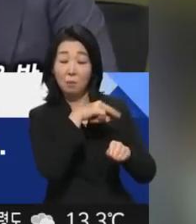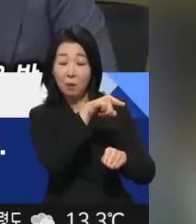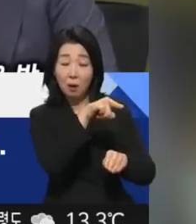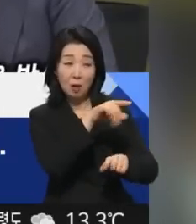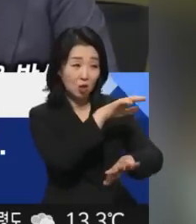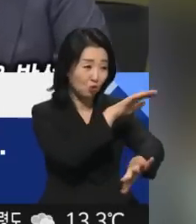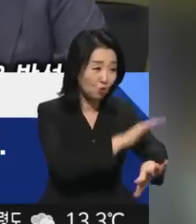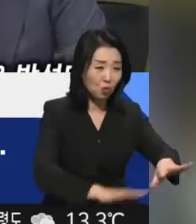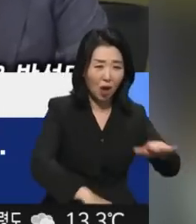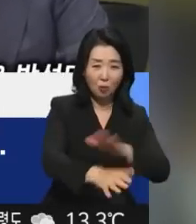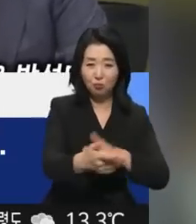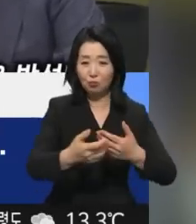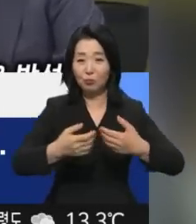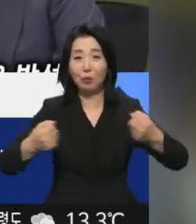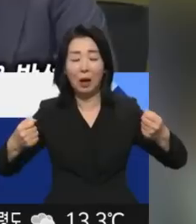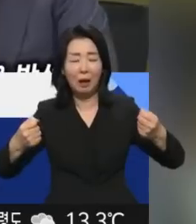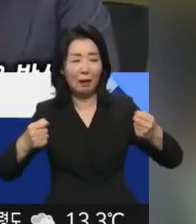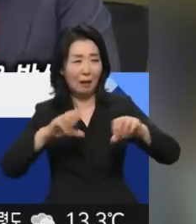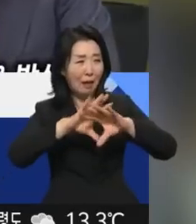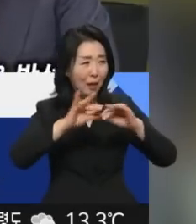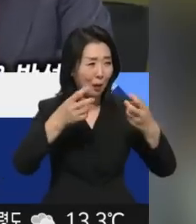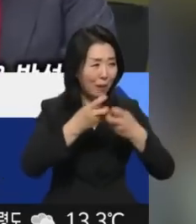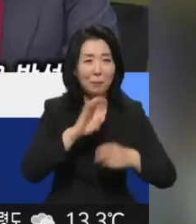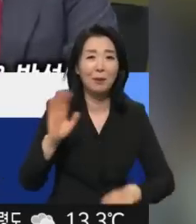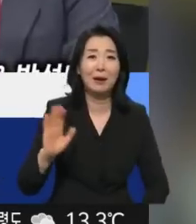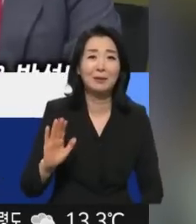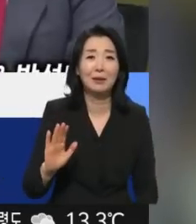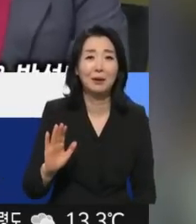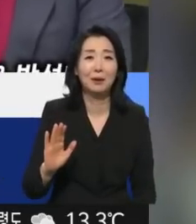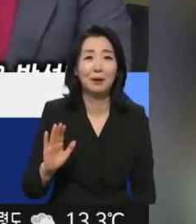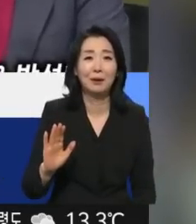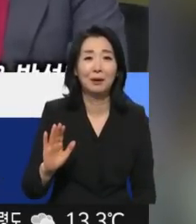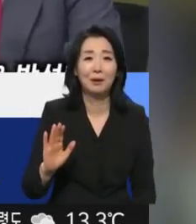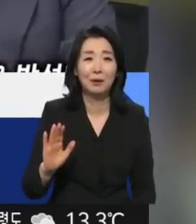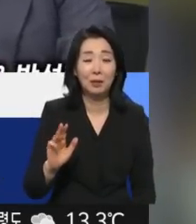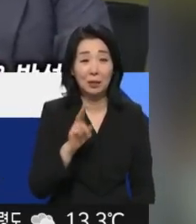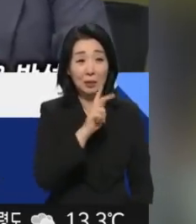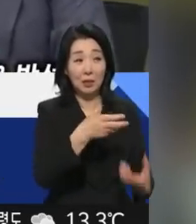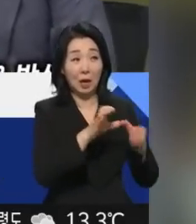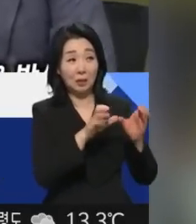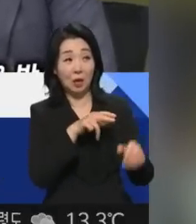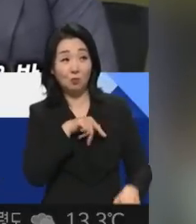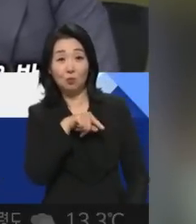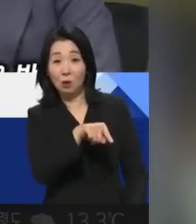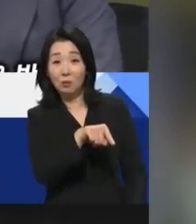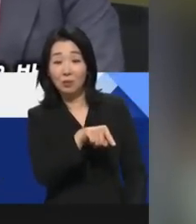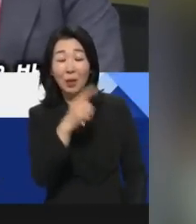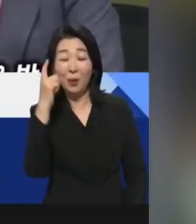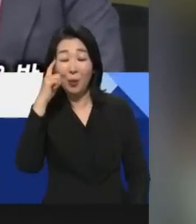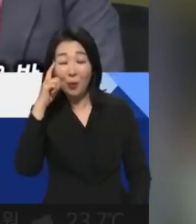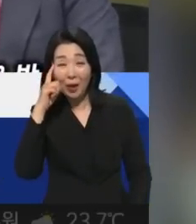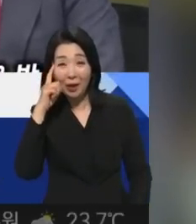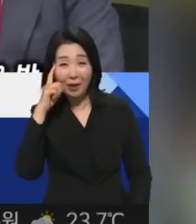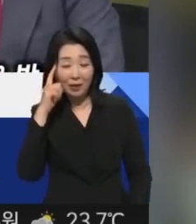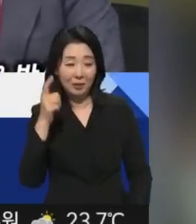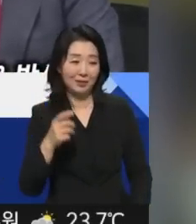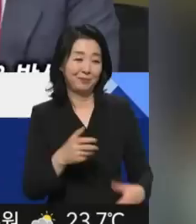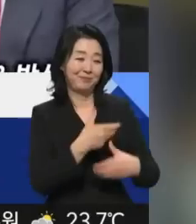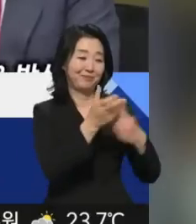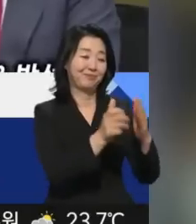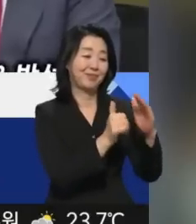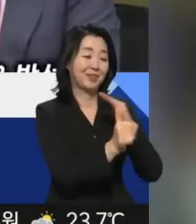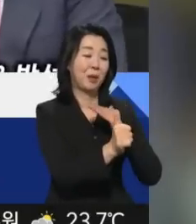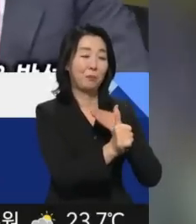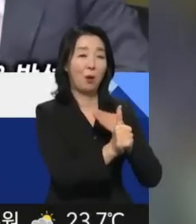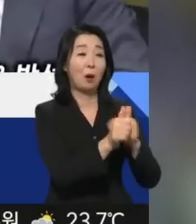우를 나눠서 대응해야 되는 것도 아니기 때문에 그 야당 의원들 또 예를 들면 원내대표단을 불러서